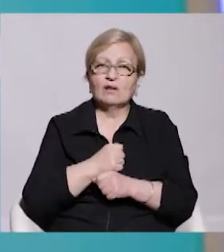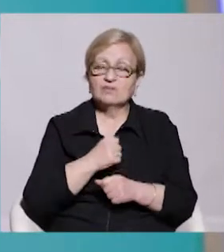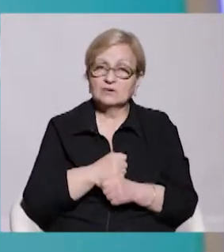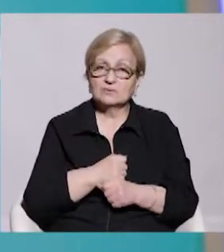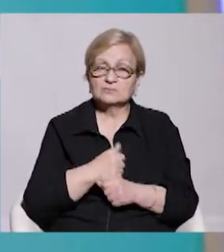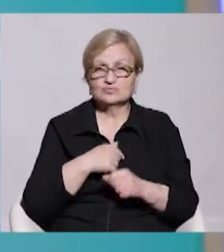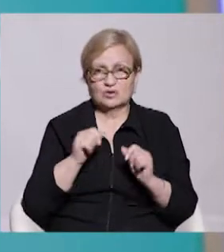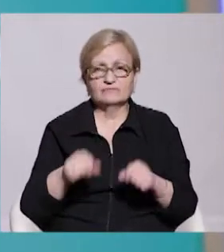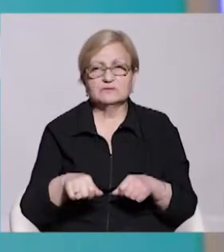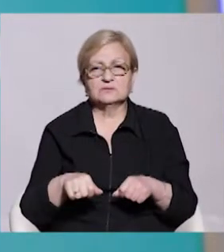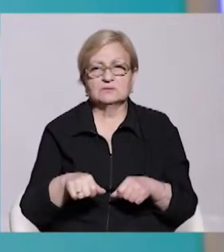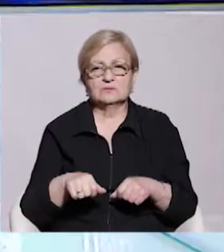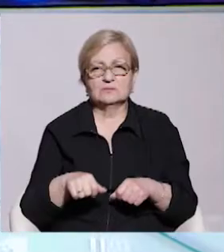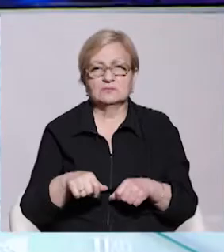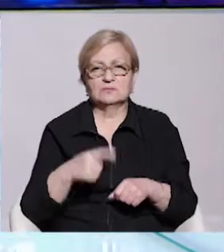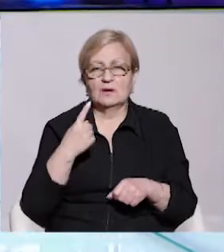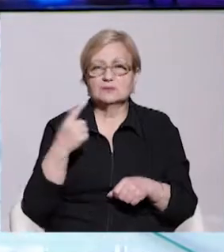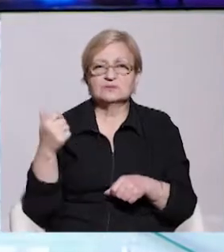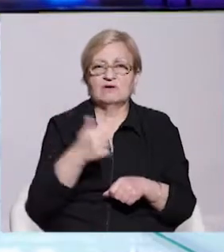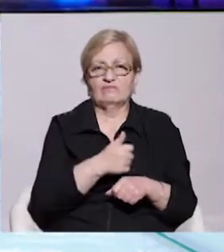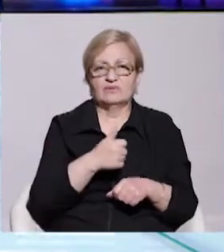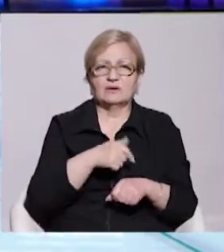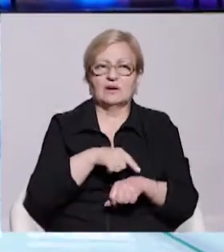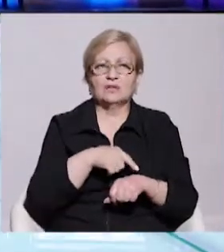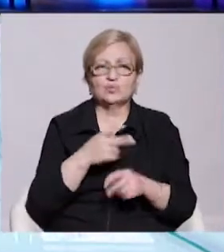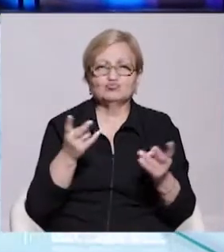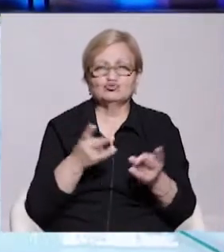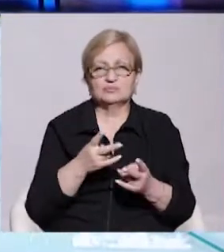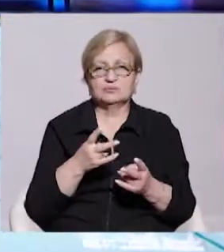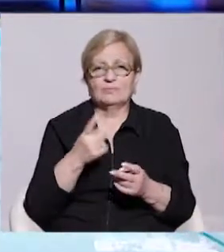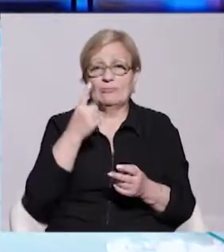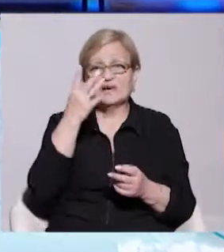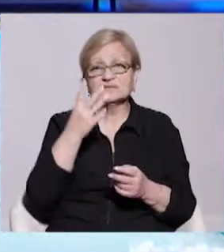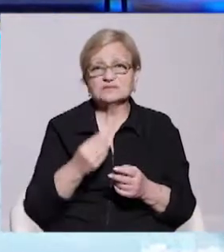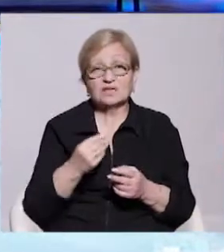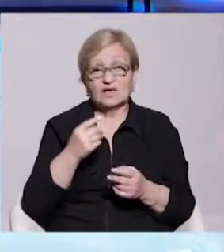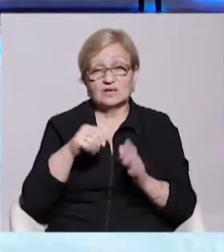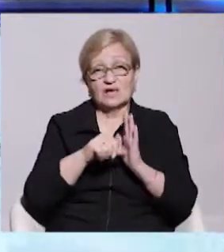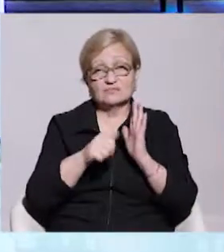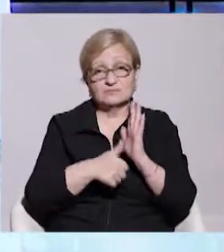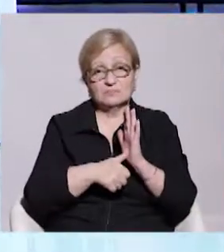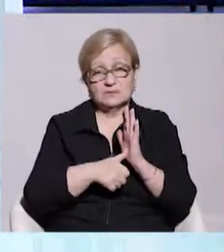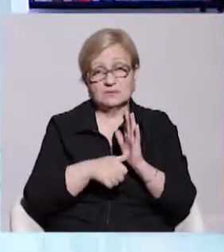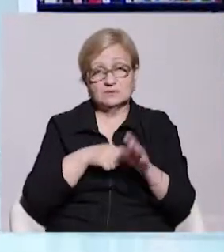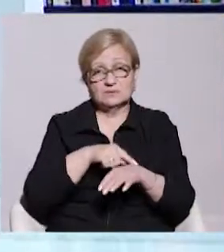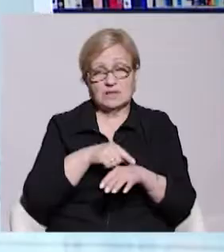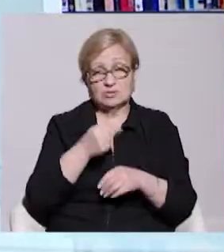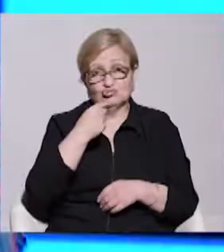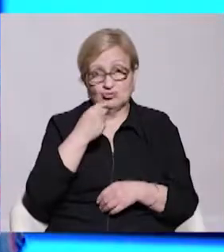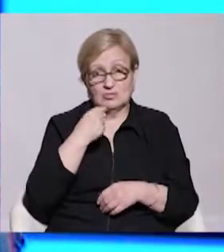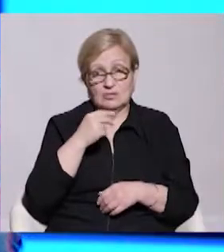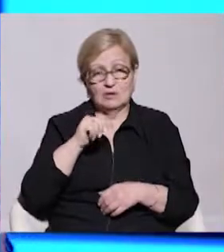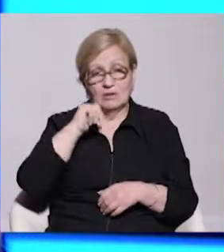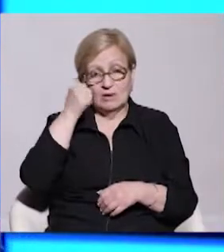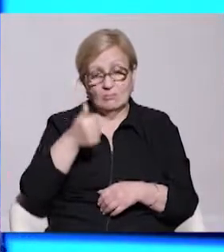და შეგვიძლია თუ არა ეს რომ გავარკვიოთ ერთი კვირა რა დროს ხარჯავს. ჩვენ ხო ვიცით ერთ დღეში რომ 16 საათი ის ჭამს. ესე იგი მეორე